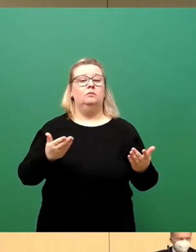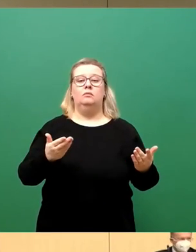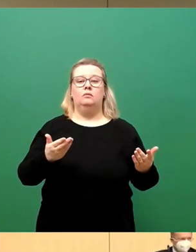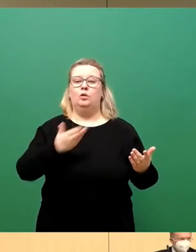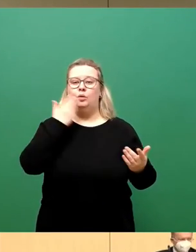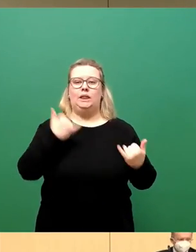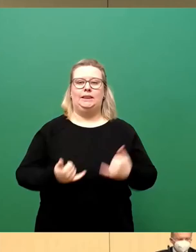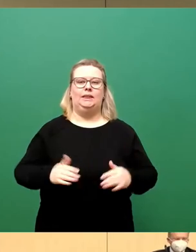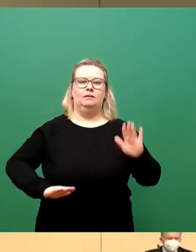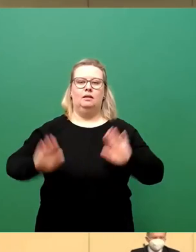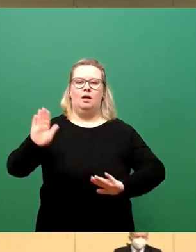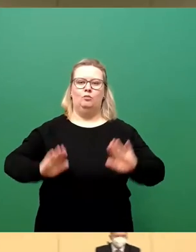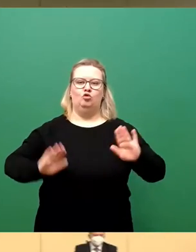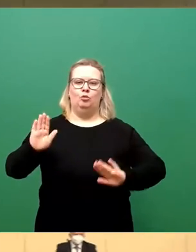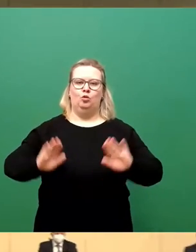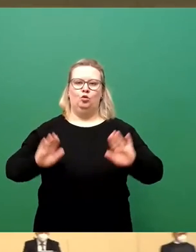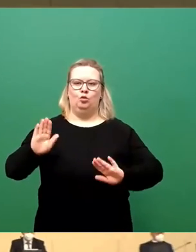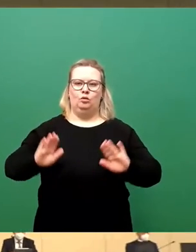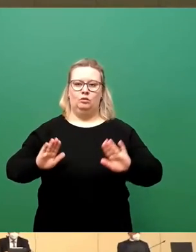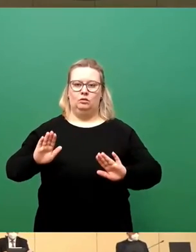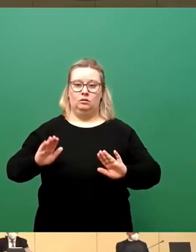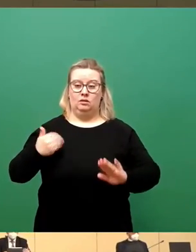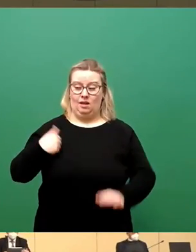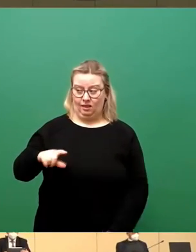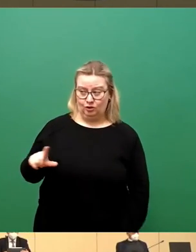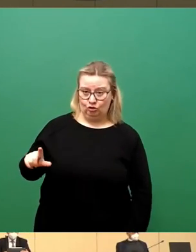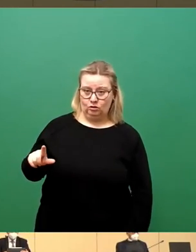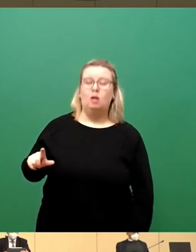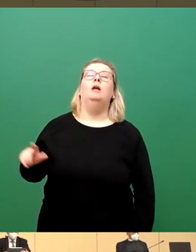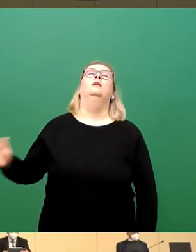Abstimmung. Herr Lichti? Na dann.